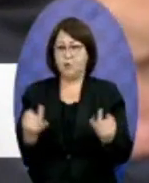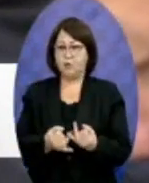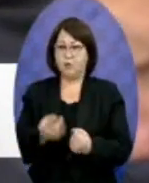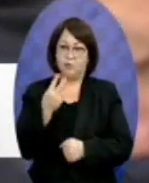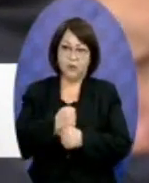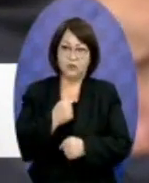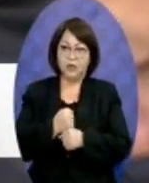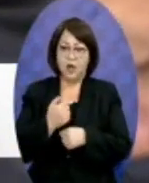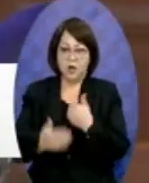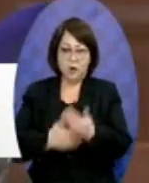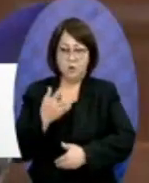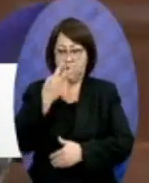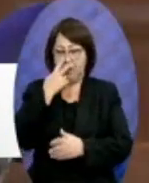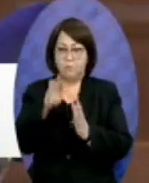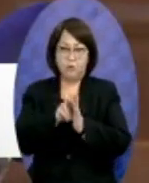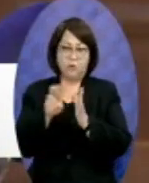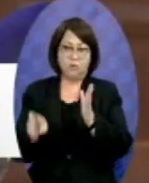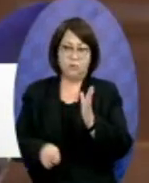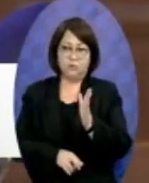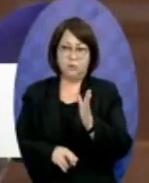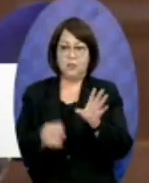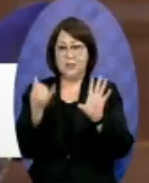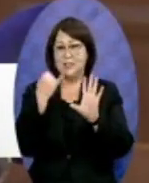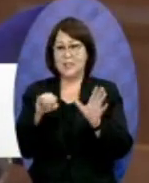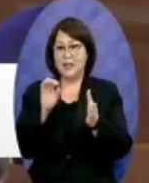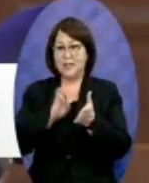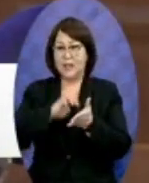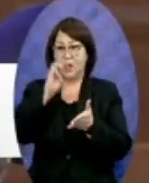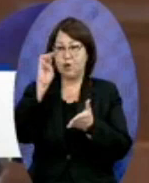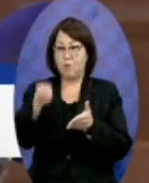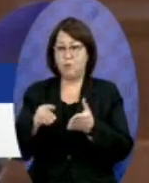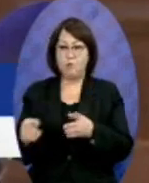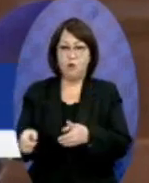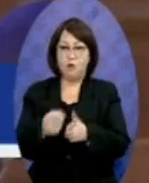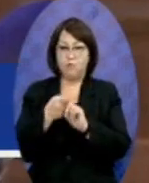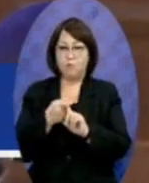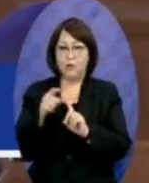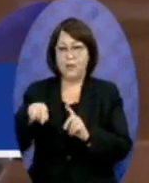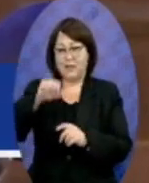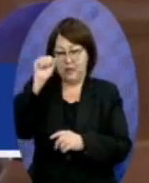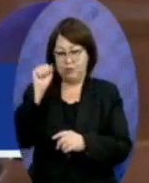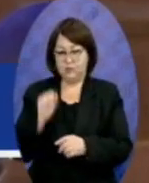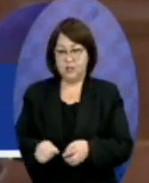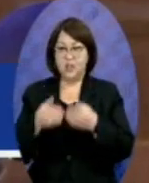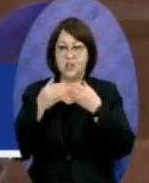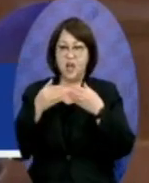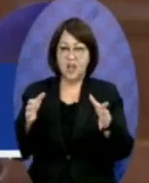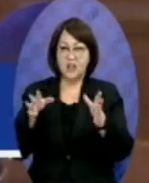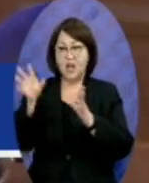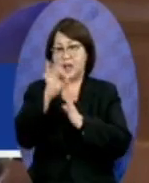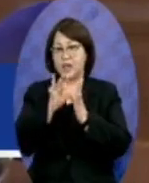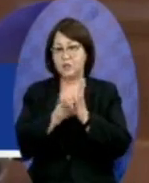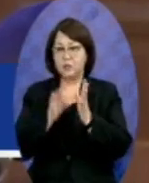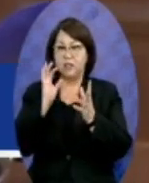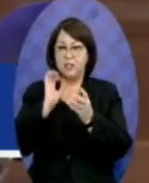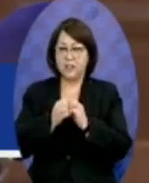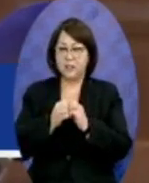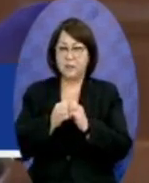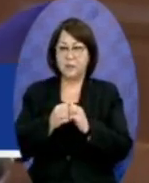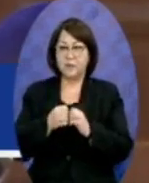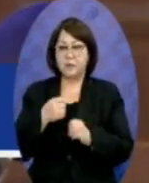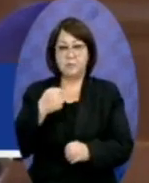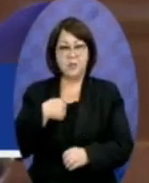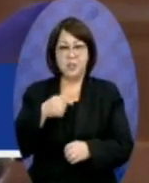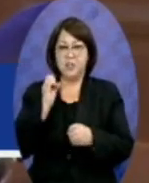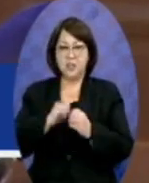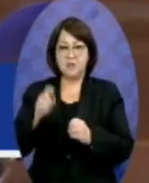явах боломжгүй юм аа. 60 тэрбумын асуудлаар бол энэ асуудлыг нээлттэй хилцүүлэг хийхдээ би яг энийг хийлгэхгүй гэдэг